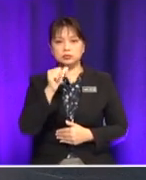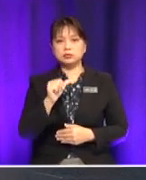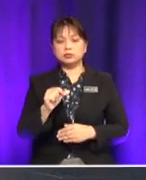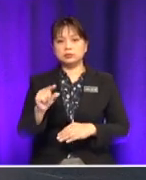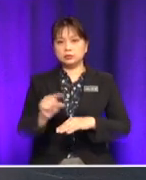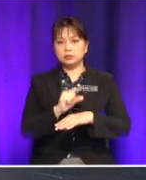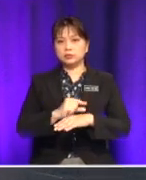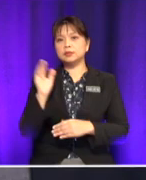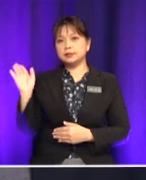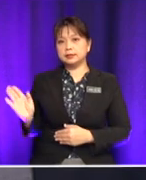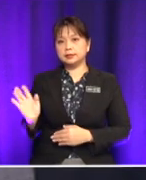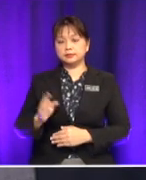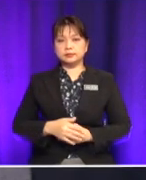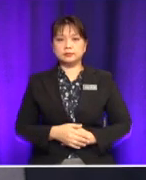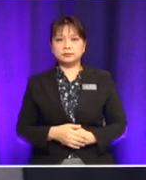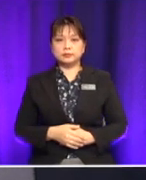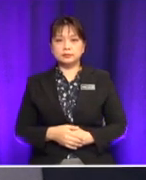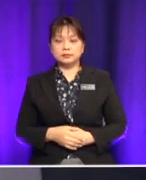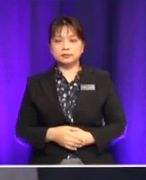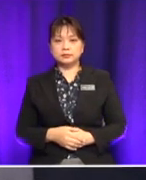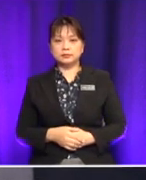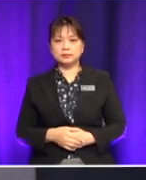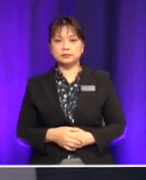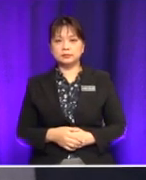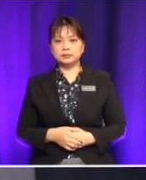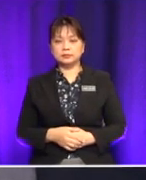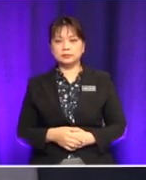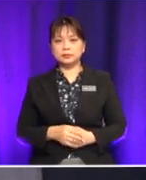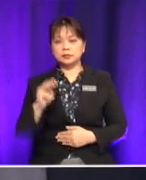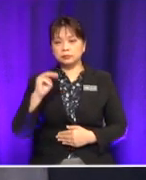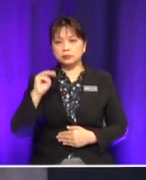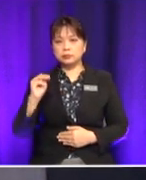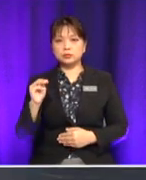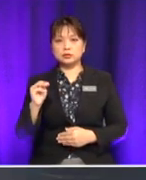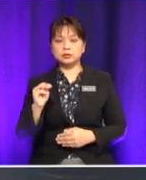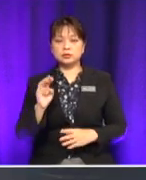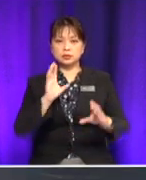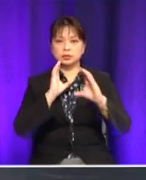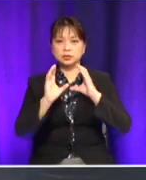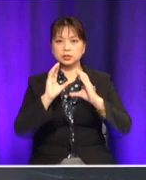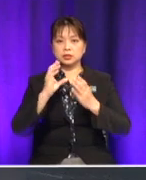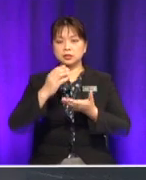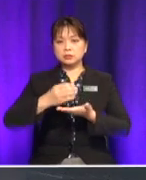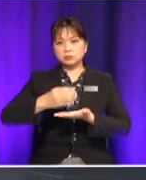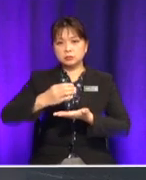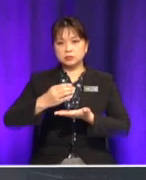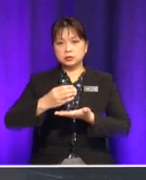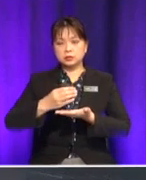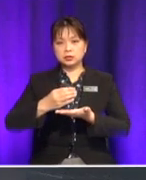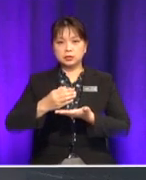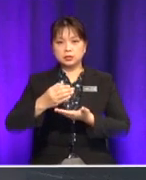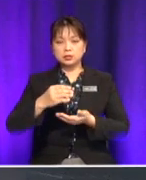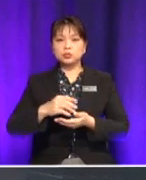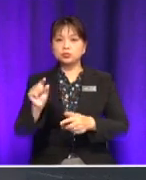yang biasa murid buat Oh iya suka menggunakan Bika sedangkan